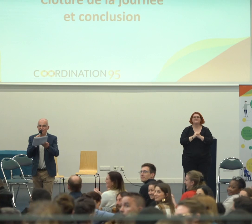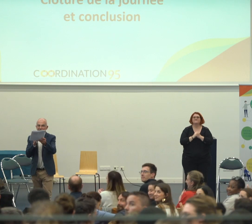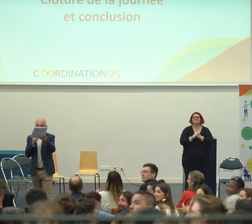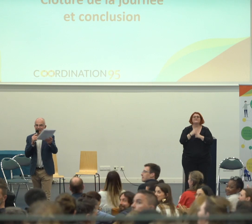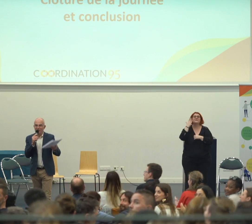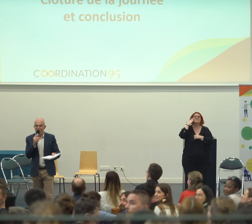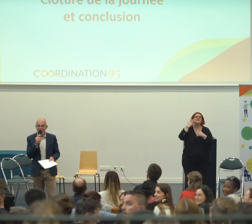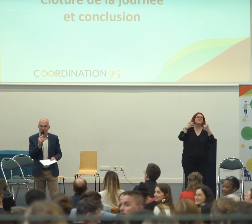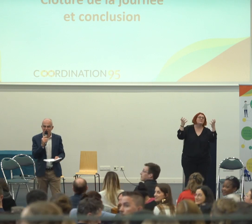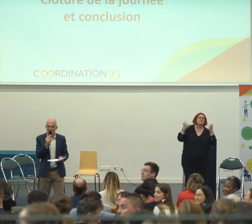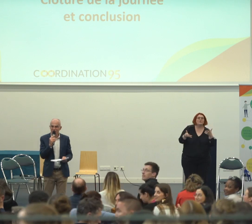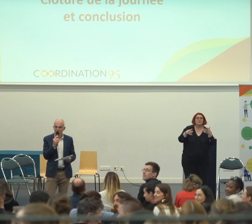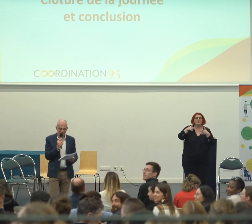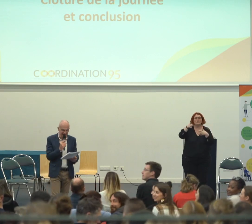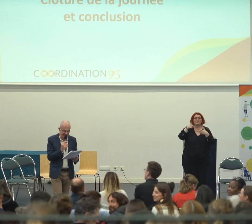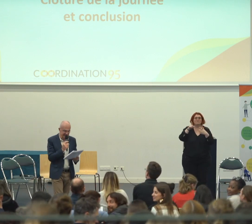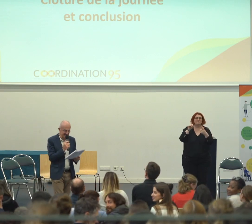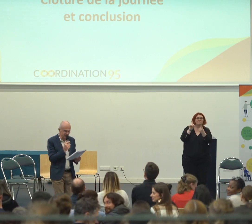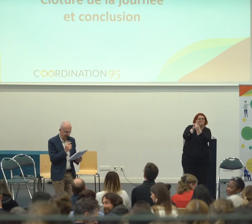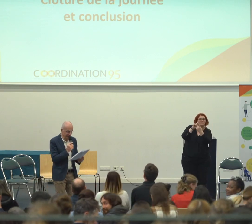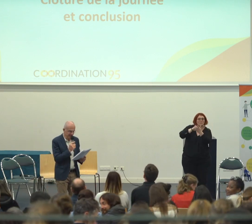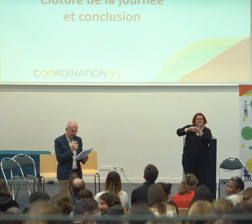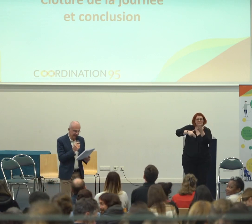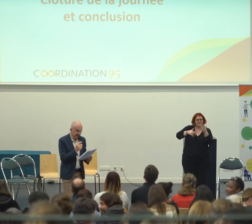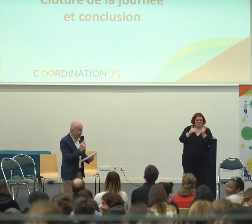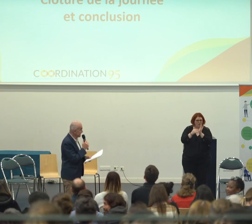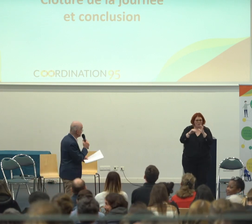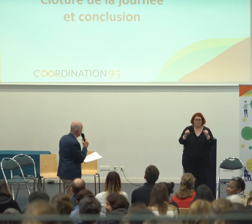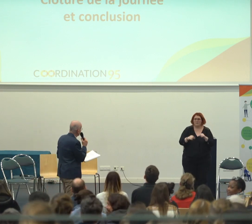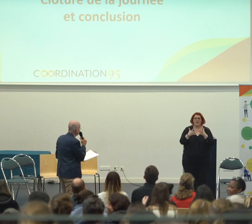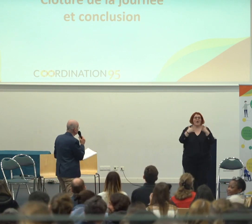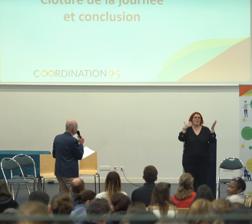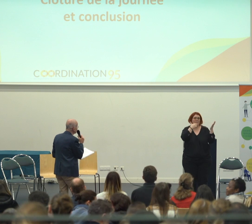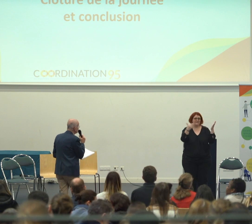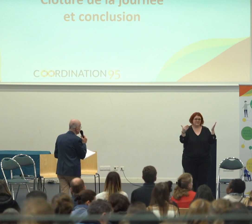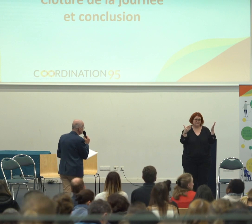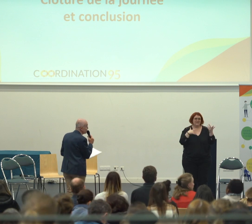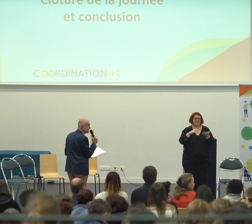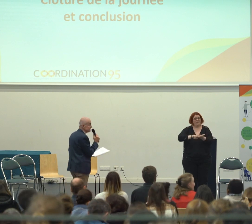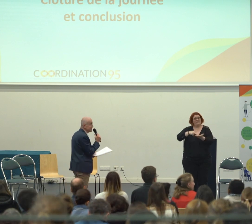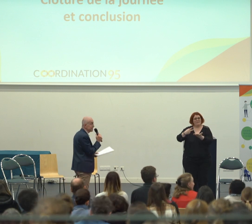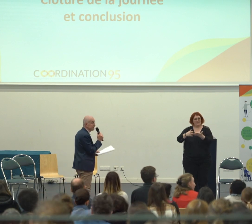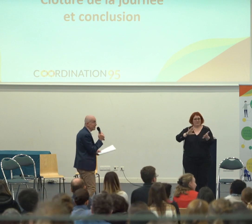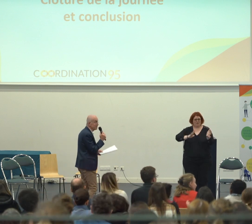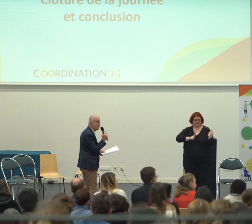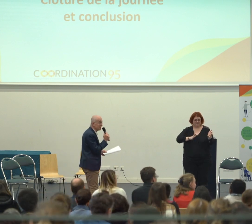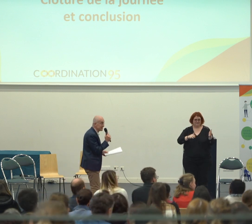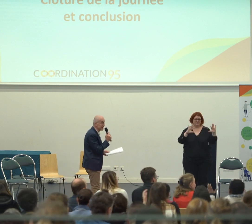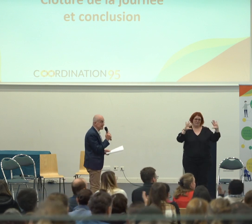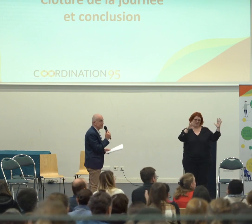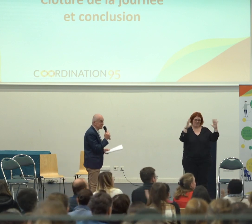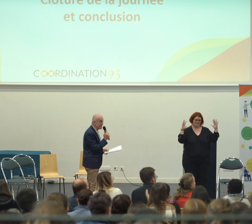si vous voulez aller pour une dédicace, c'est encore temps. Un grand merci à nos traductrices en langue des signes. Bravo.